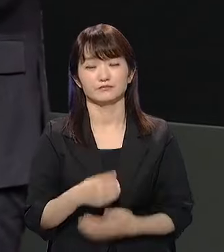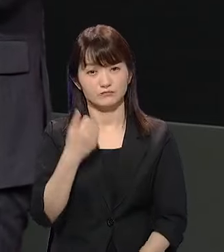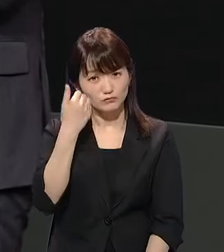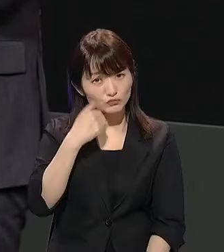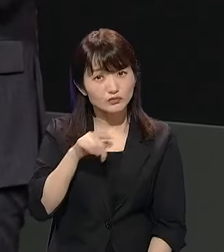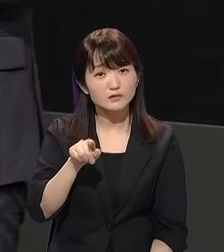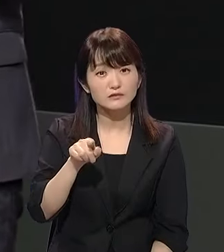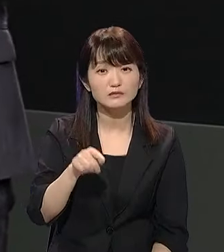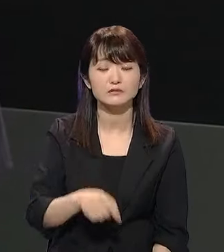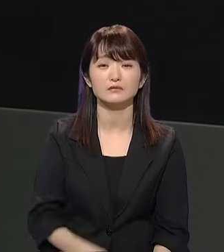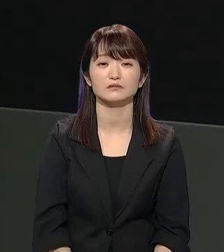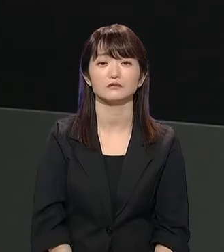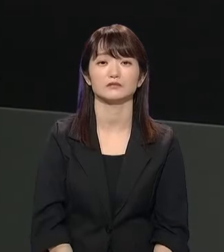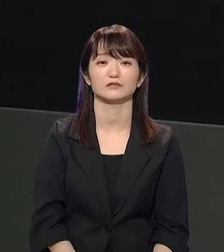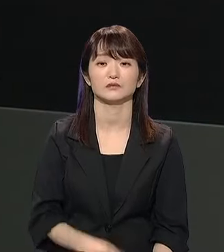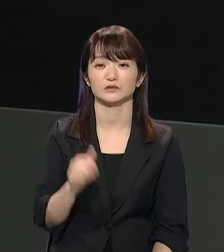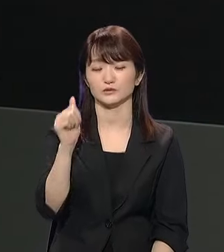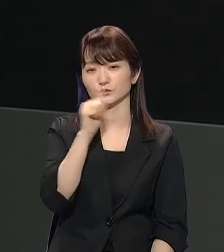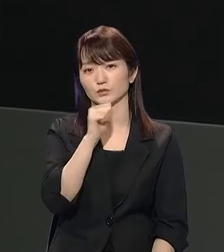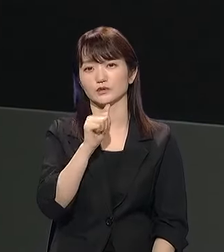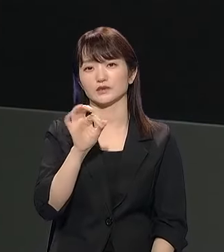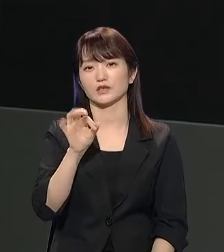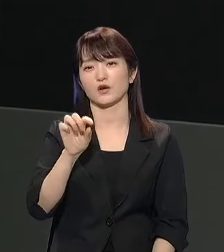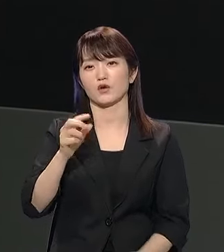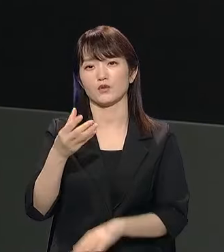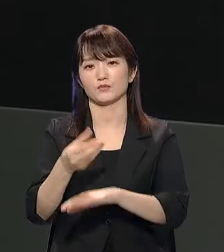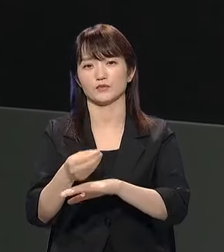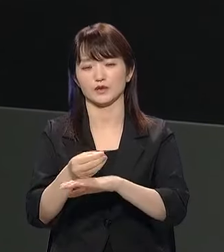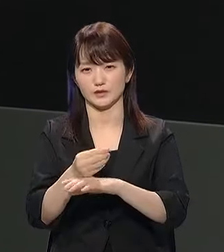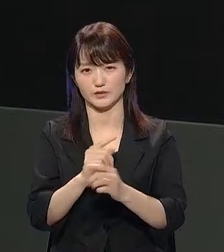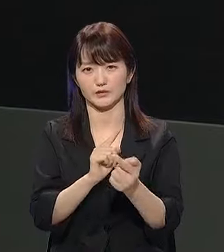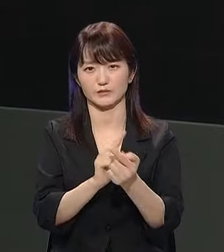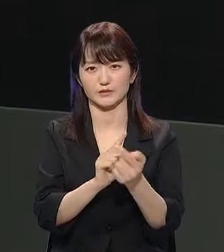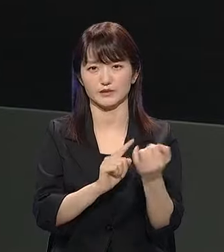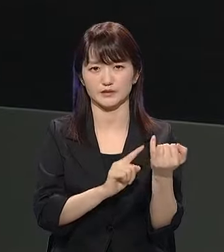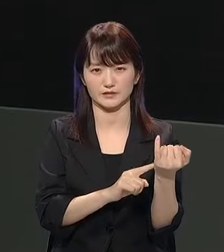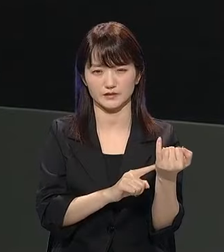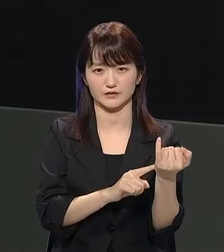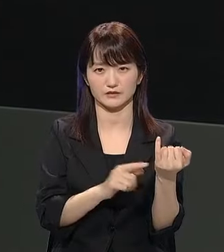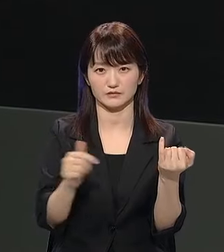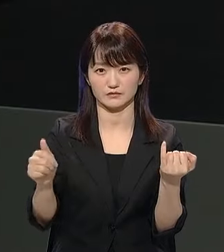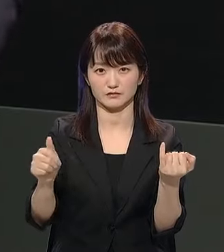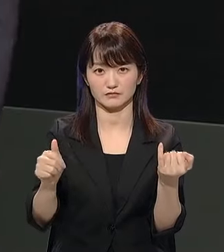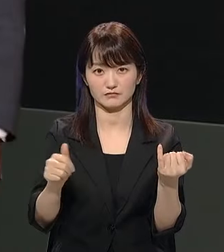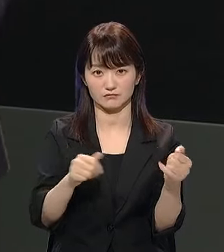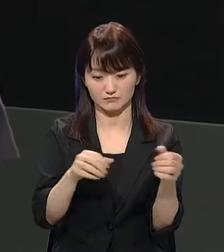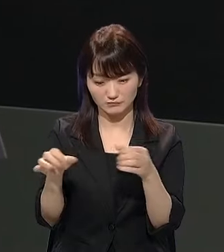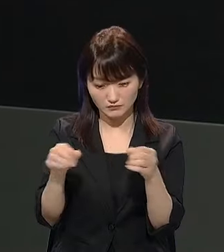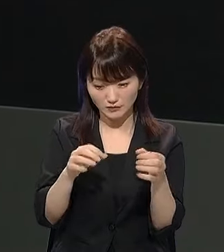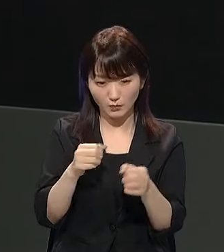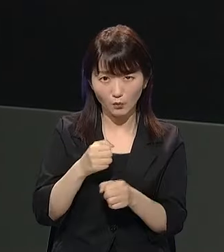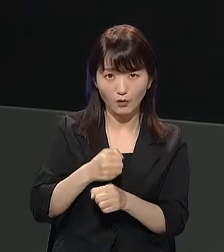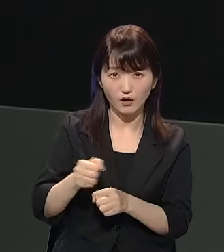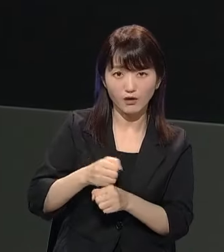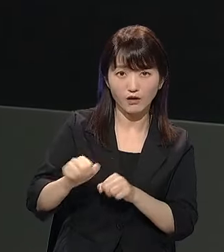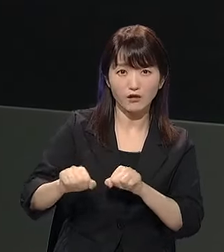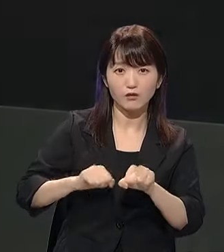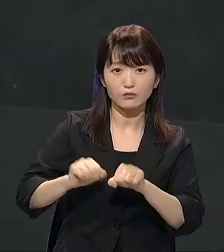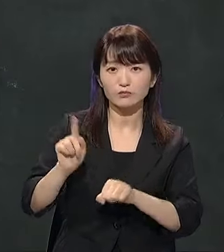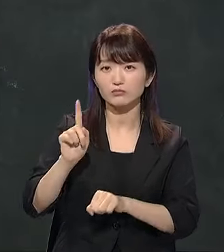누구냐 넌? 자, 소개팅 어플로 맺어진 한 여성과 주고받은 제보자의 황당 시츄에이션 만나보시죠.